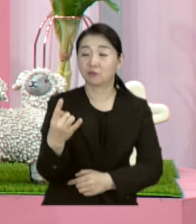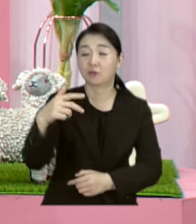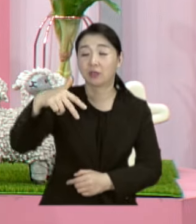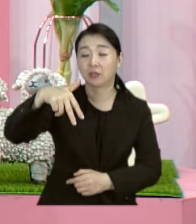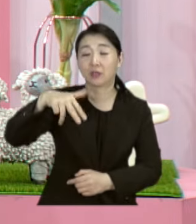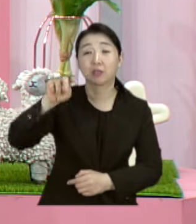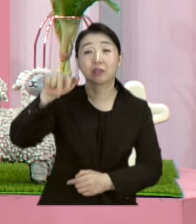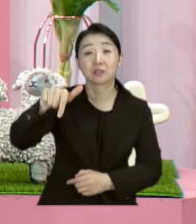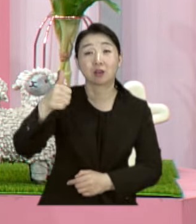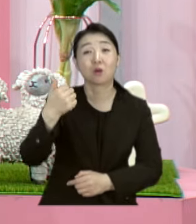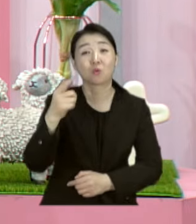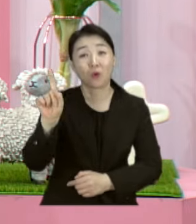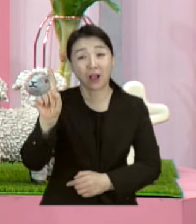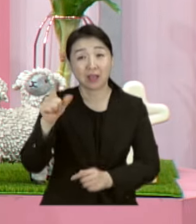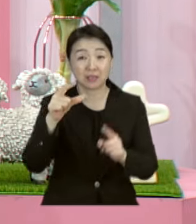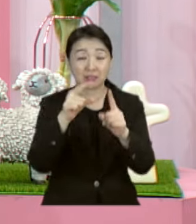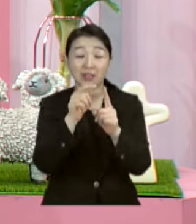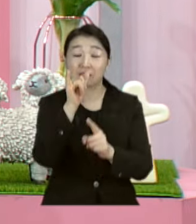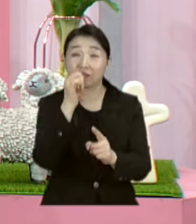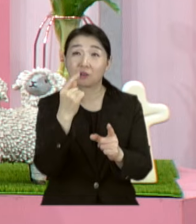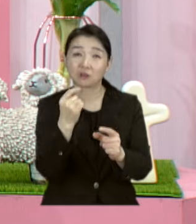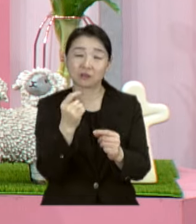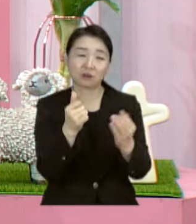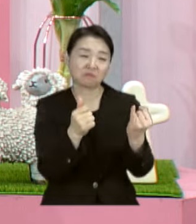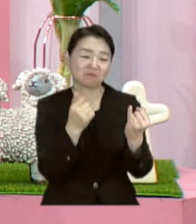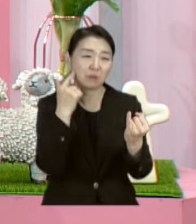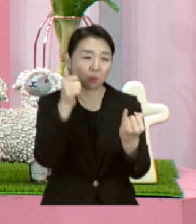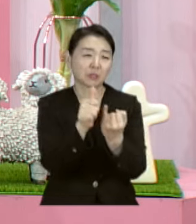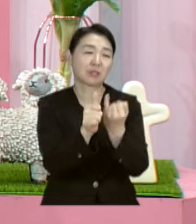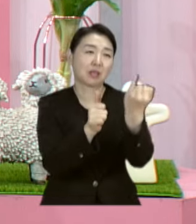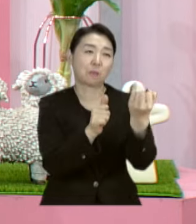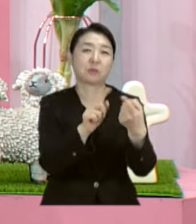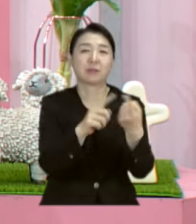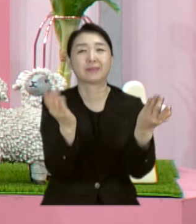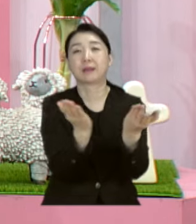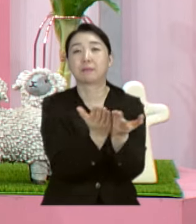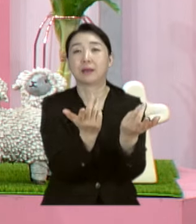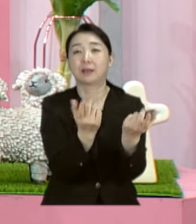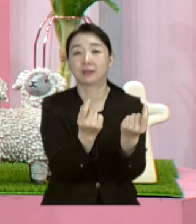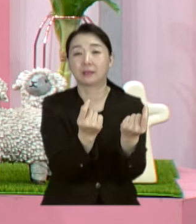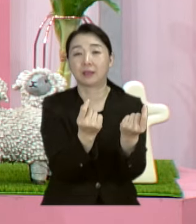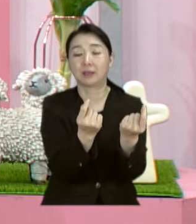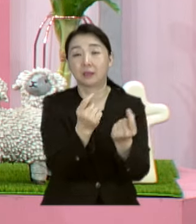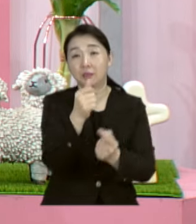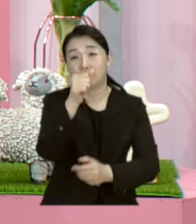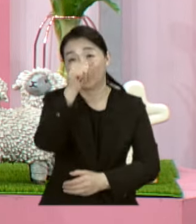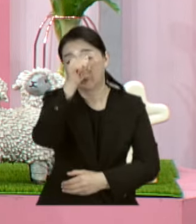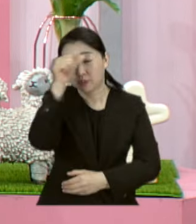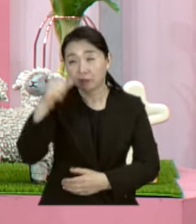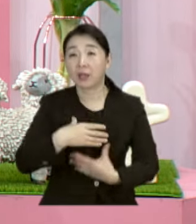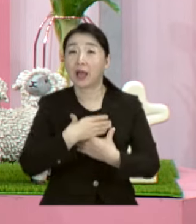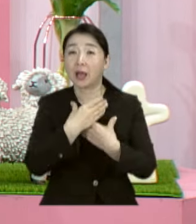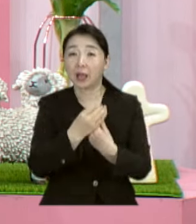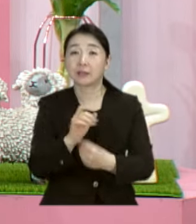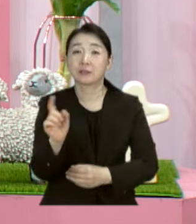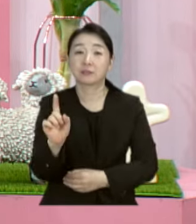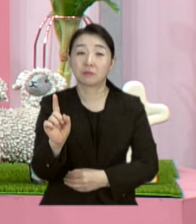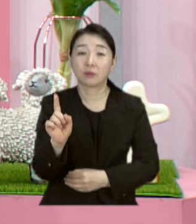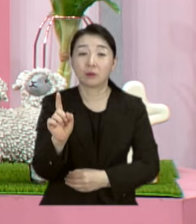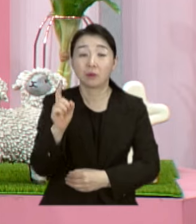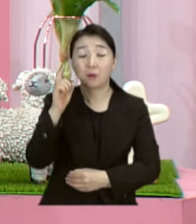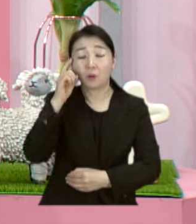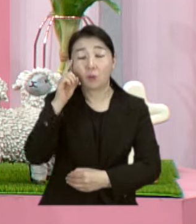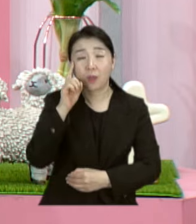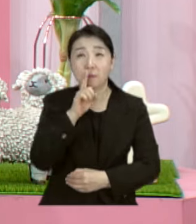어쨌든 네. 소위 최적화라고 하는 단어가 있듯이 네. 삶으로서는 최적화가 아니냐. 아. 우리